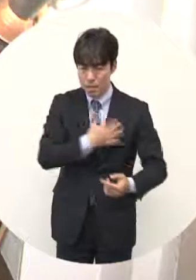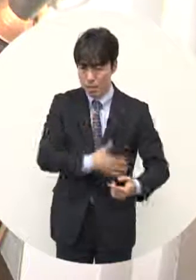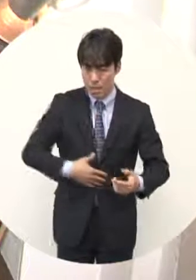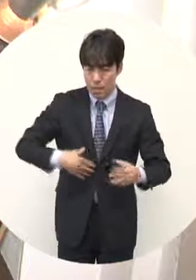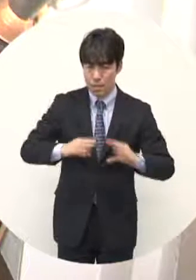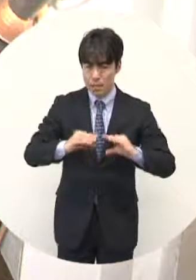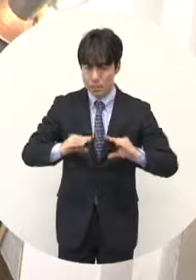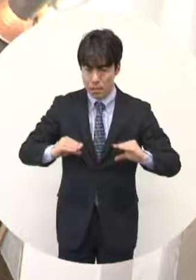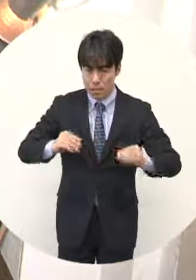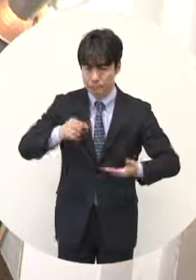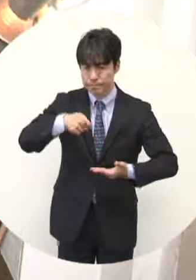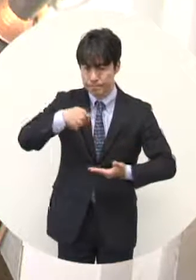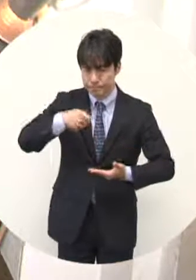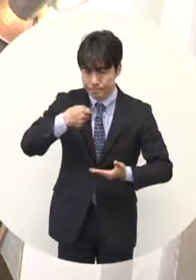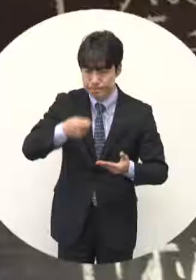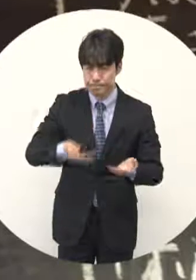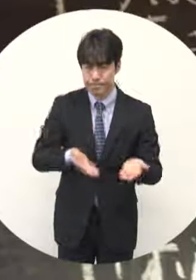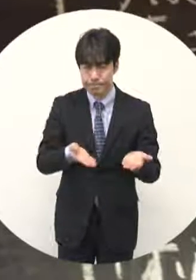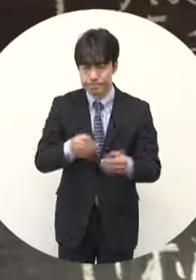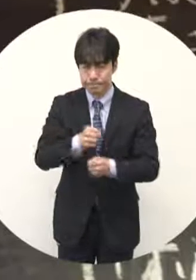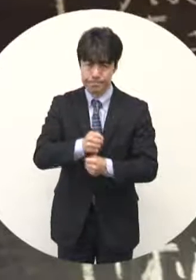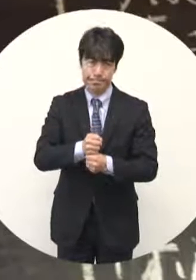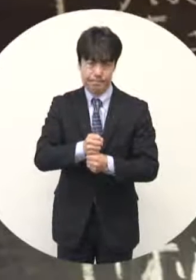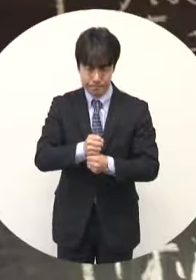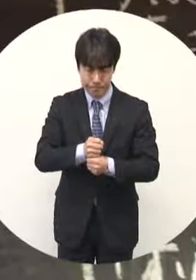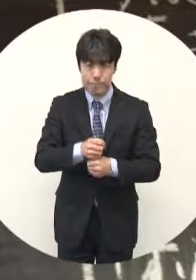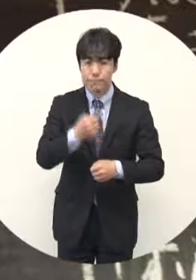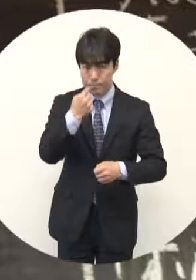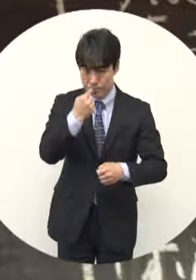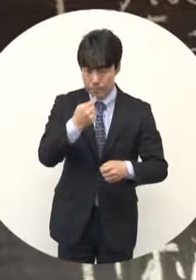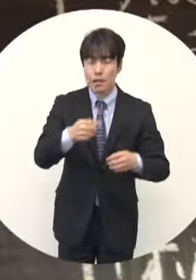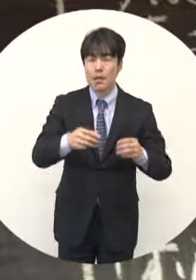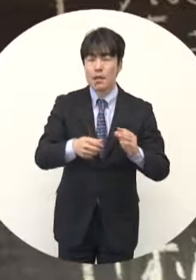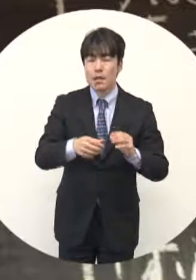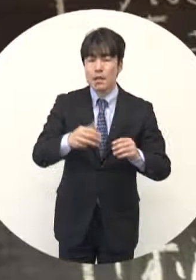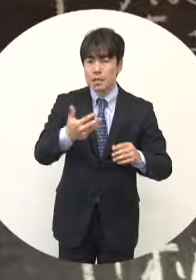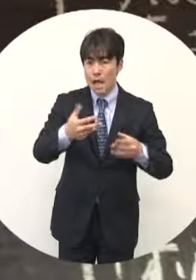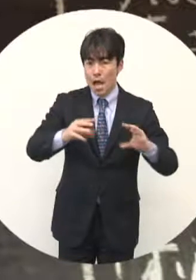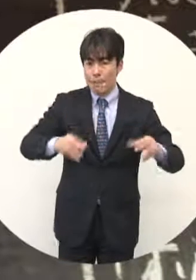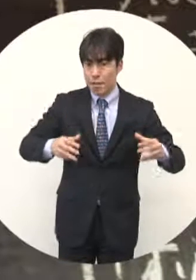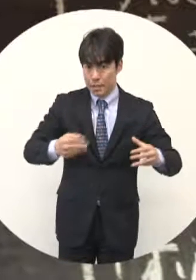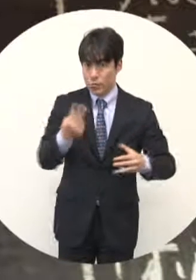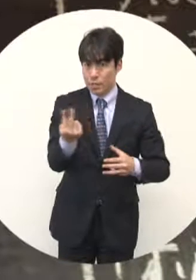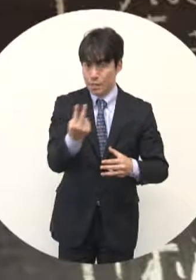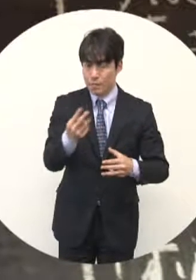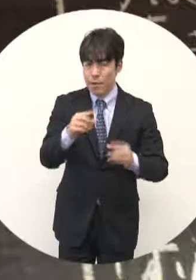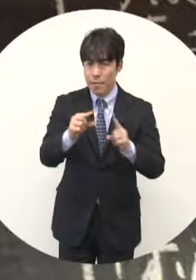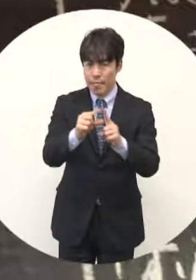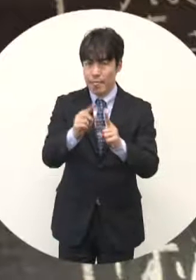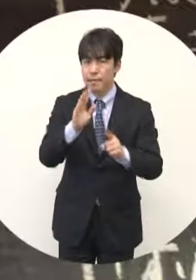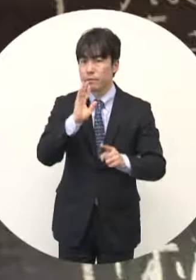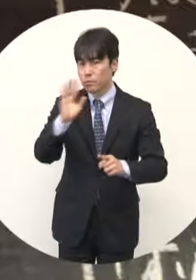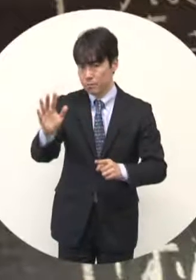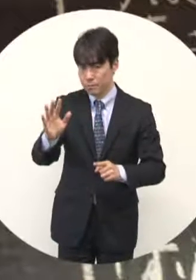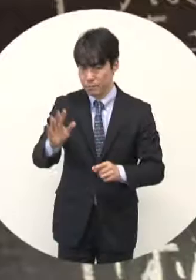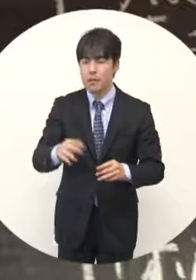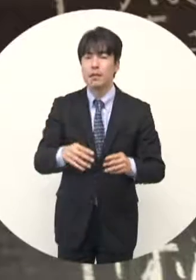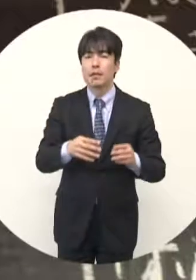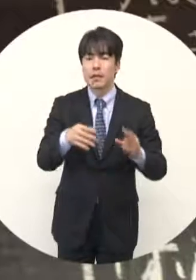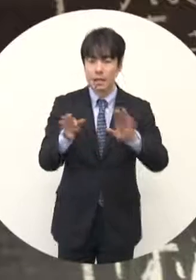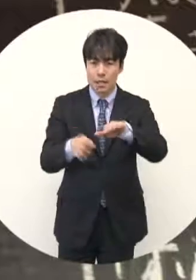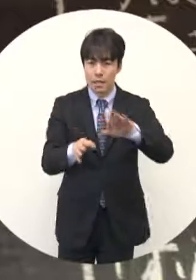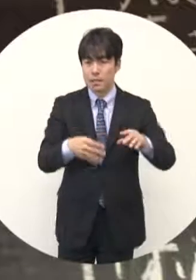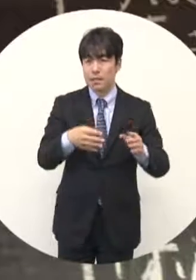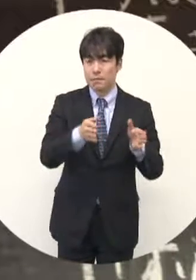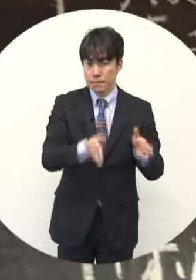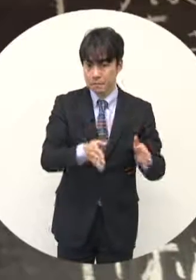提供しています。私と山木さんは A ランチ、風間さんは B ランチを